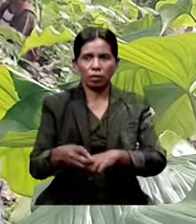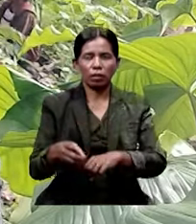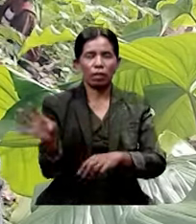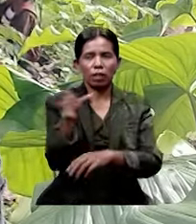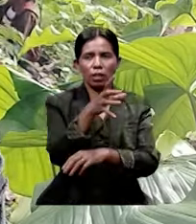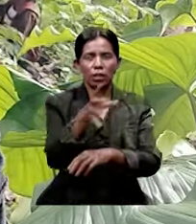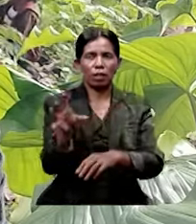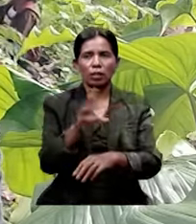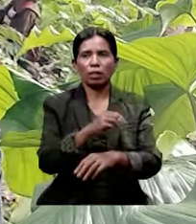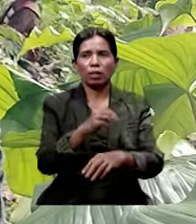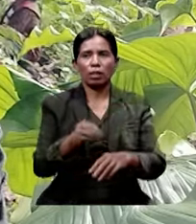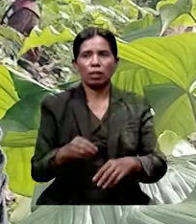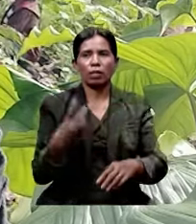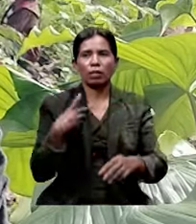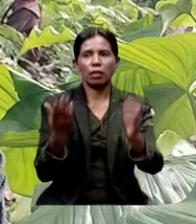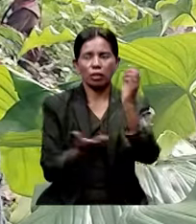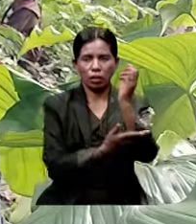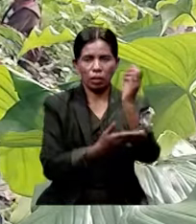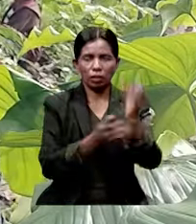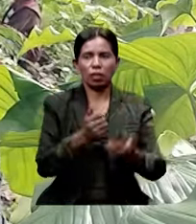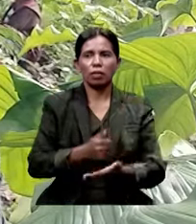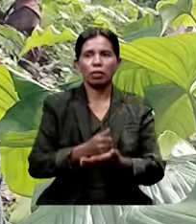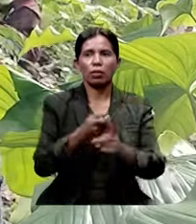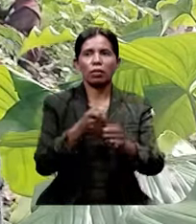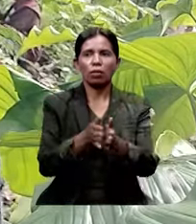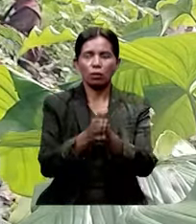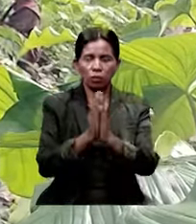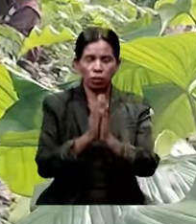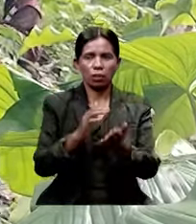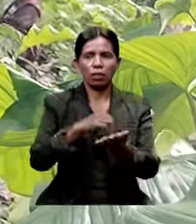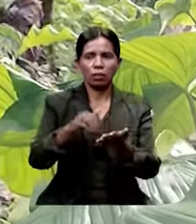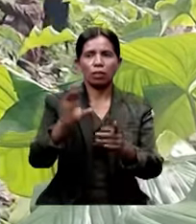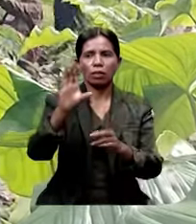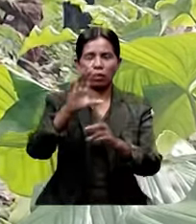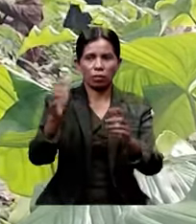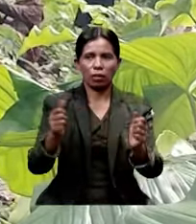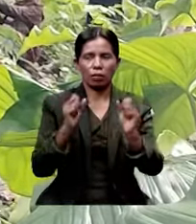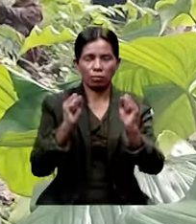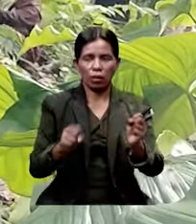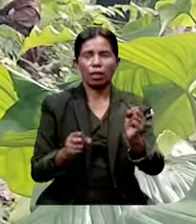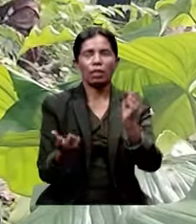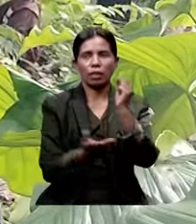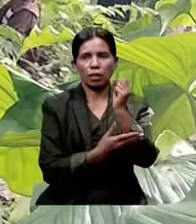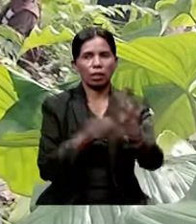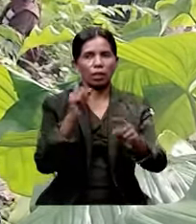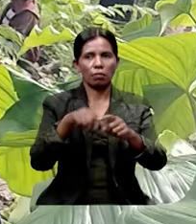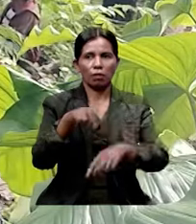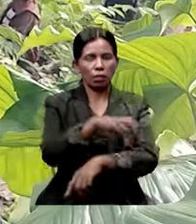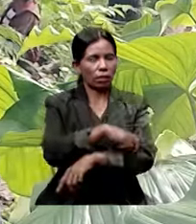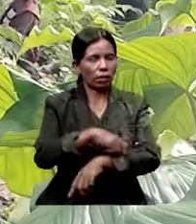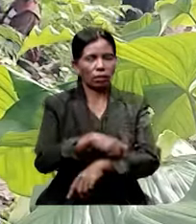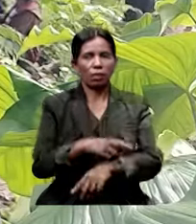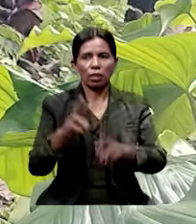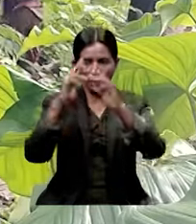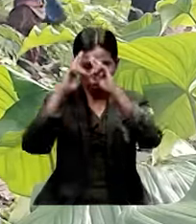buat rumah kona ba uma na sakare atu ta ai huri khirat ne ali husi husu li sen sa husi se sha abat sima fun bela sai atu na labele na ukar biru respeta